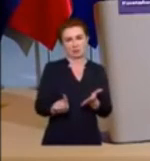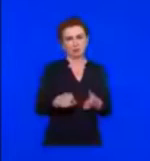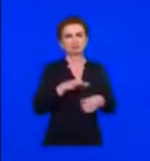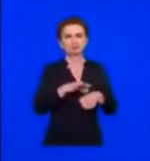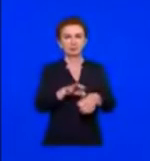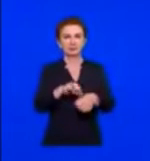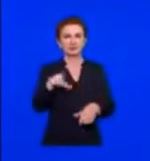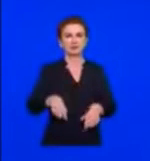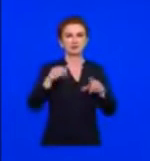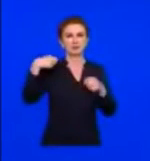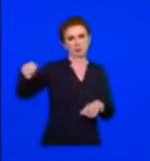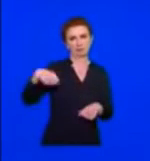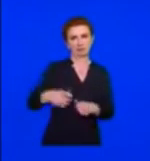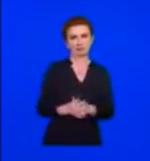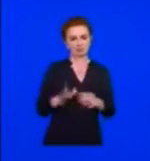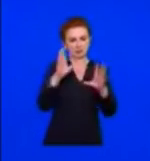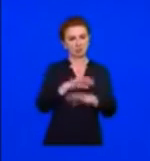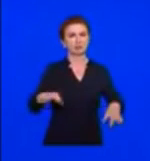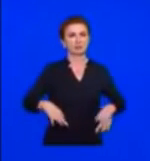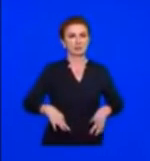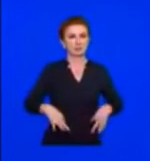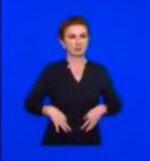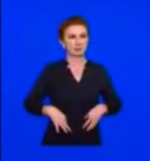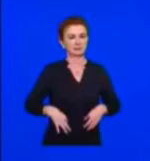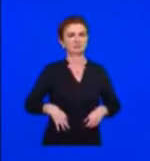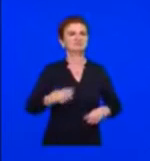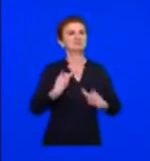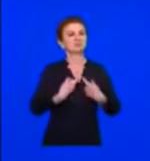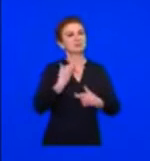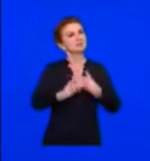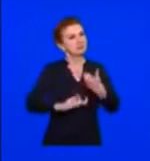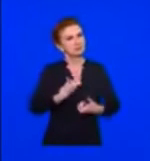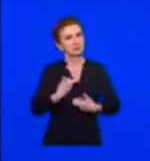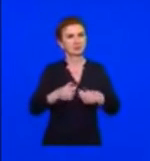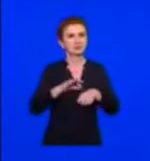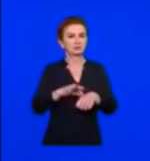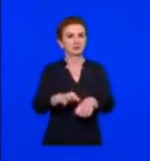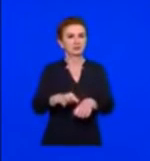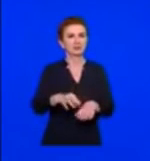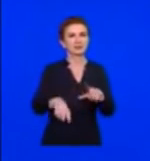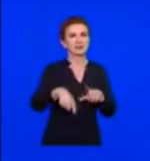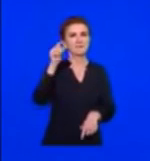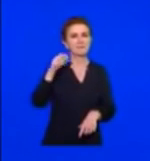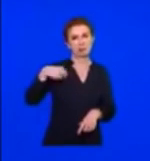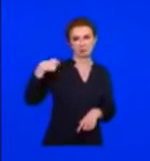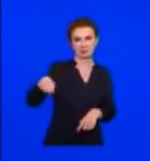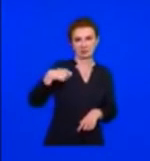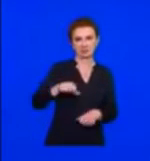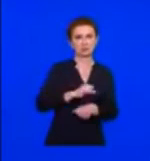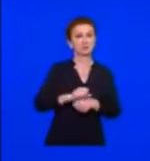prezydenckich. Szanowni państwo, przeprowadzenie wyborów prezydenckich jest jednym z